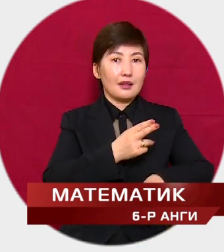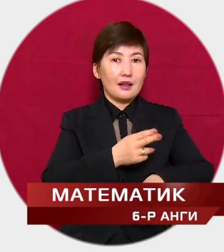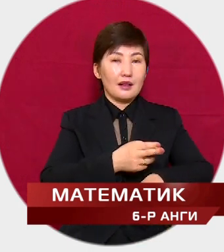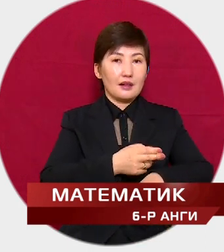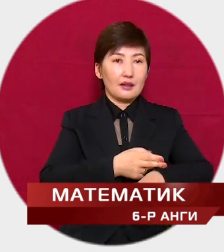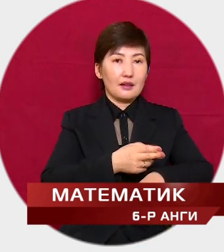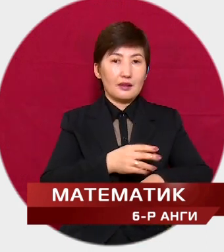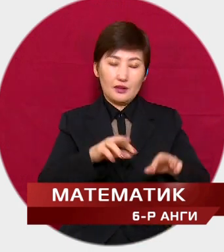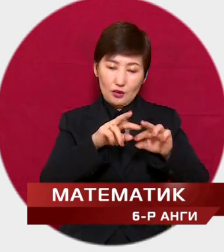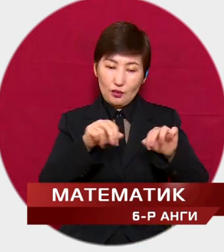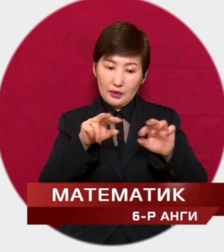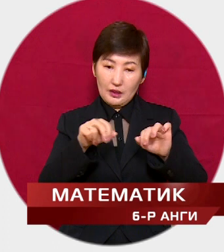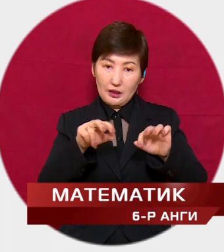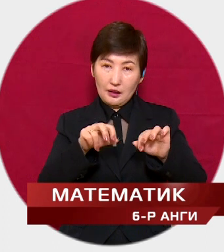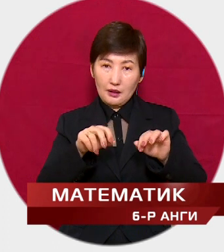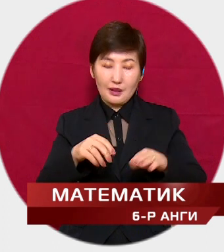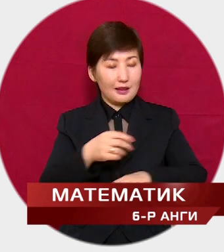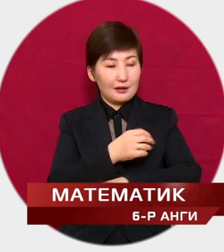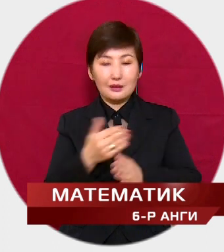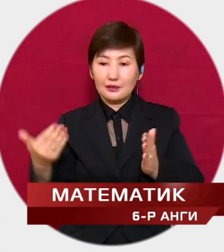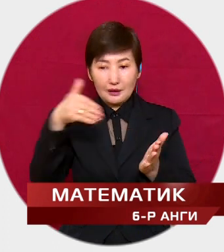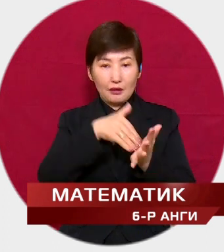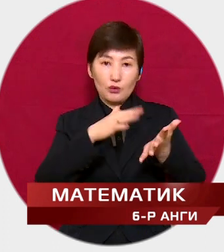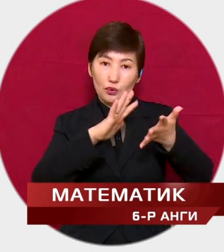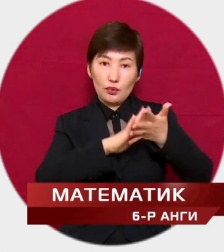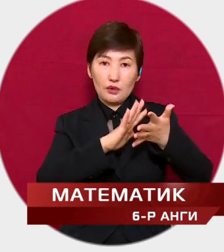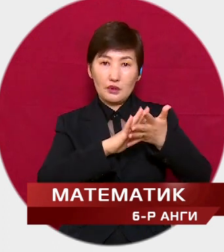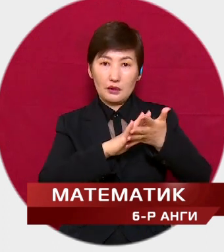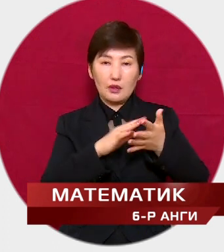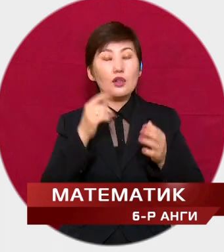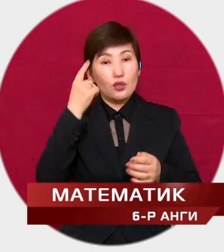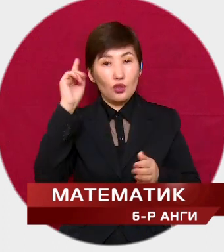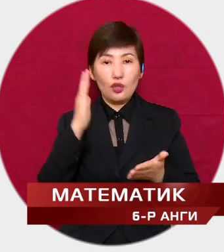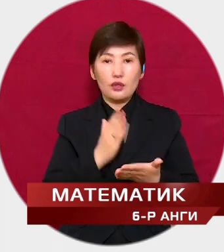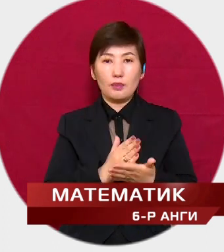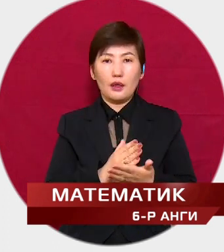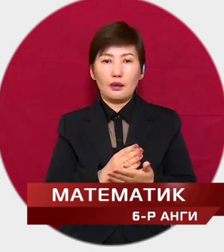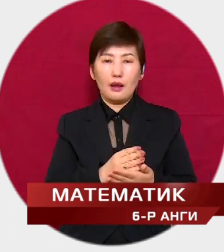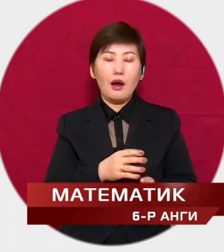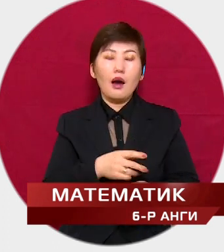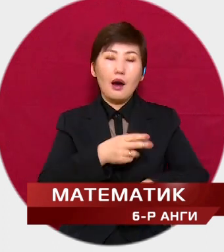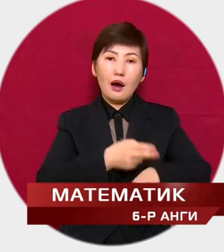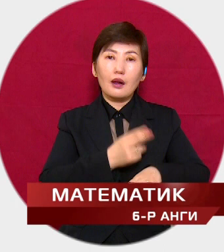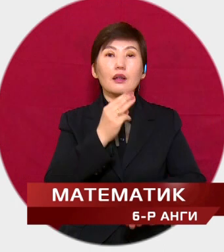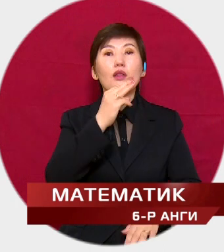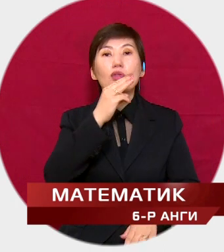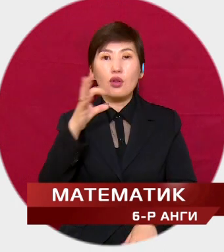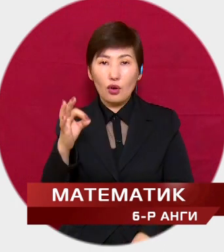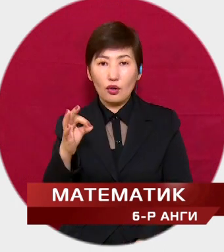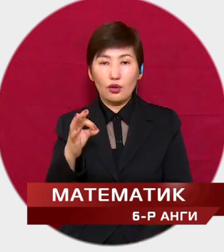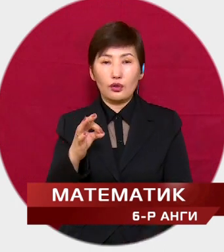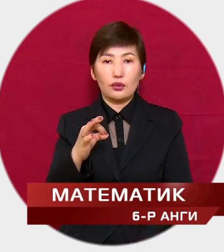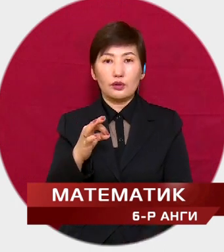харандааг одоо судлаад давтамжийн хүснэг зохиосон байна гэж ойлгож болно. За эндээс харандааны тоо гэдэг дээр энэ тэг гэдэг нь